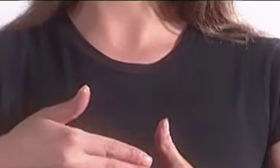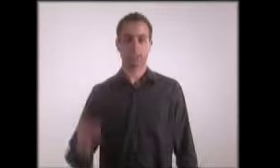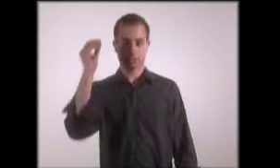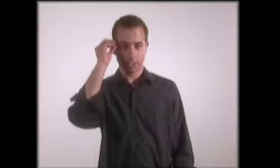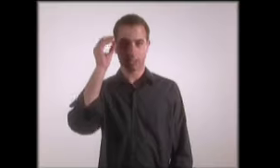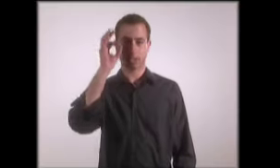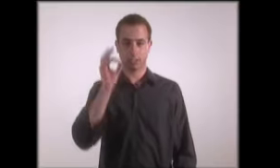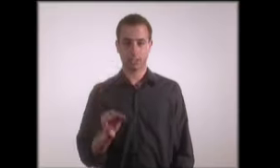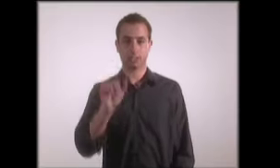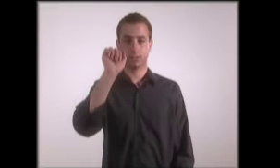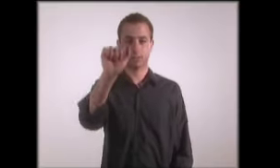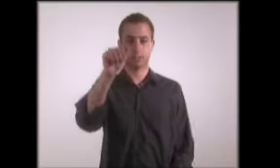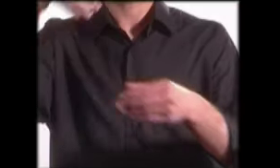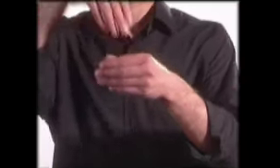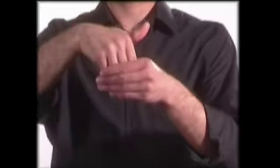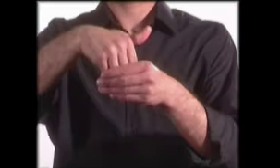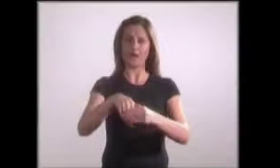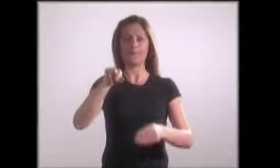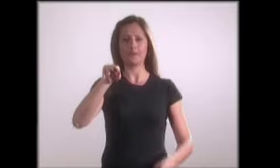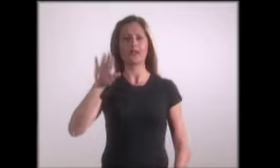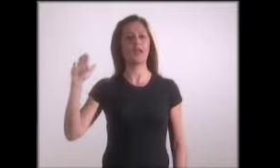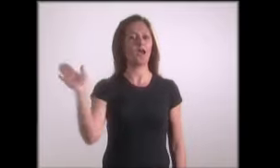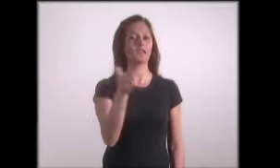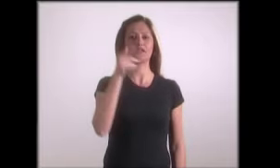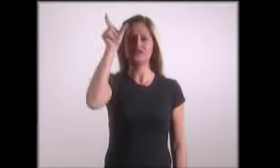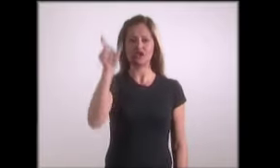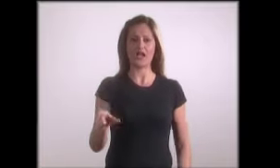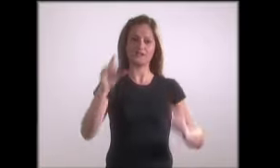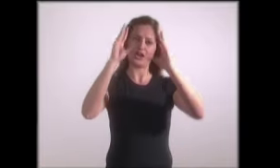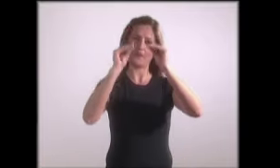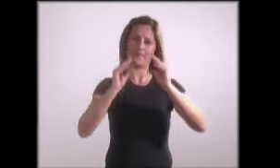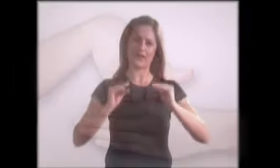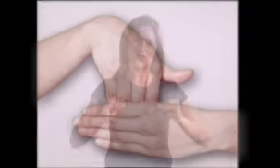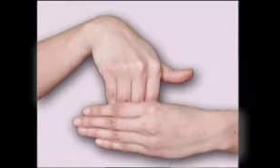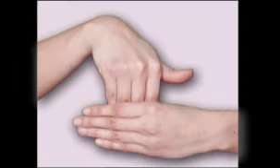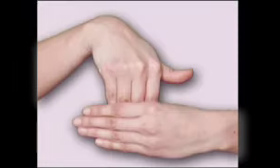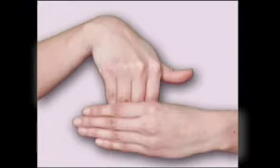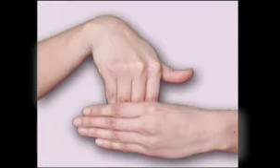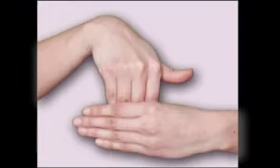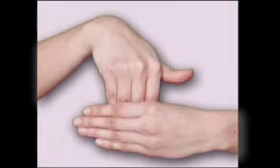تذكر حقك تنتخب مثل أي شخص لبناني